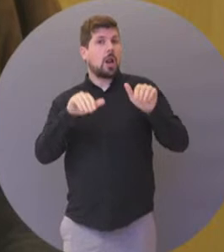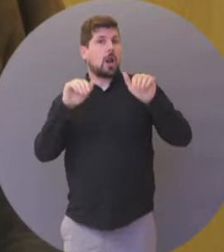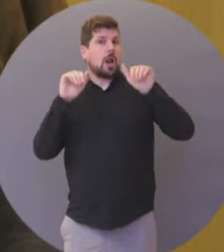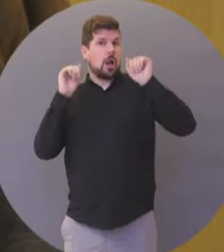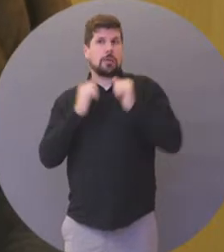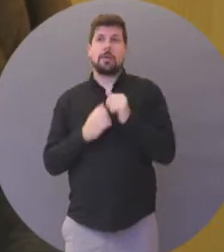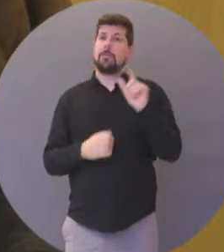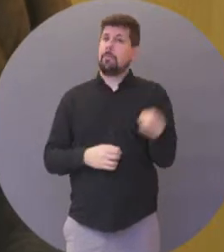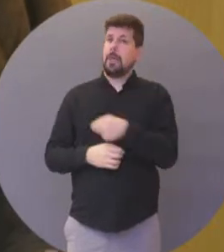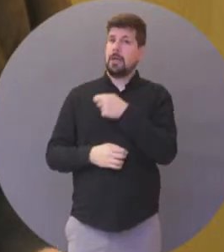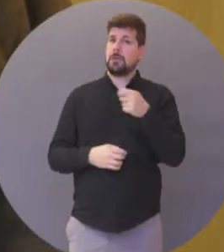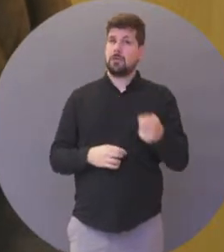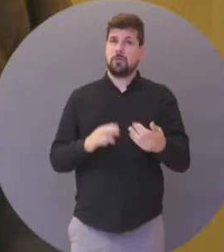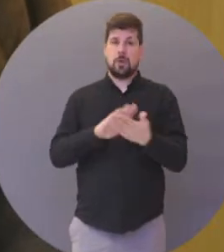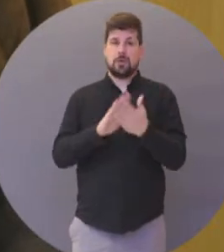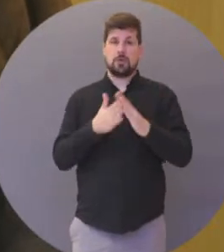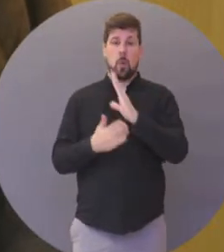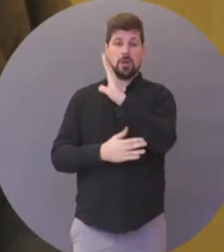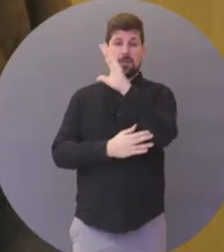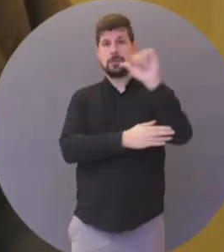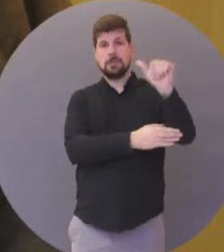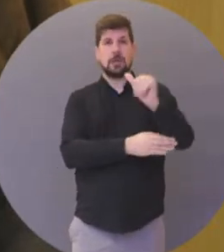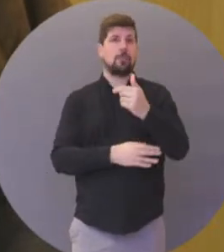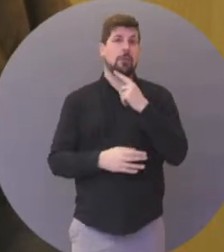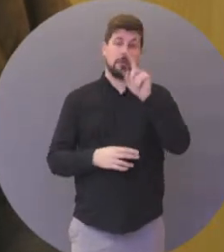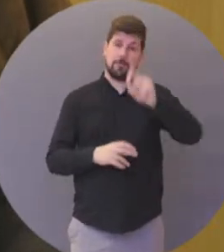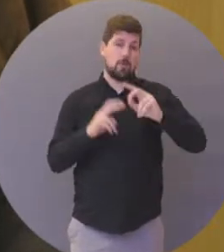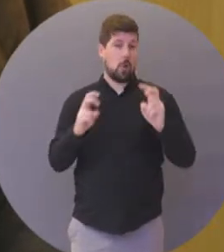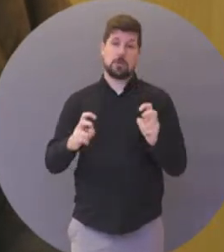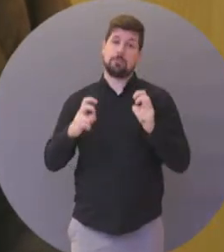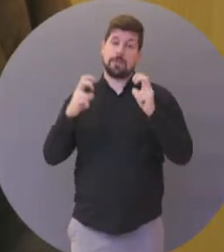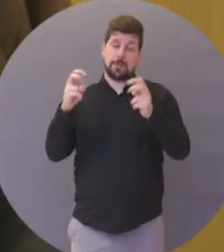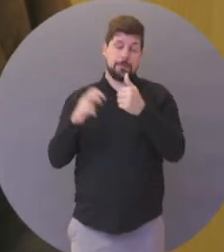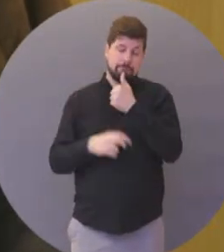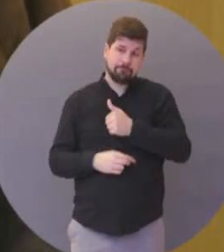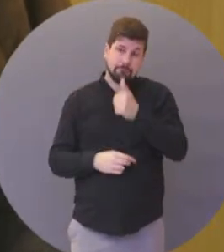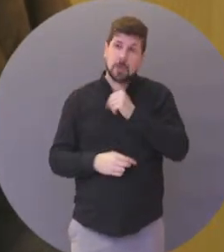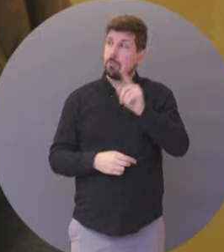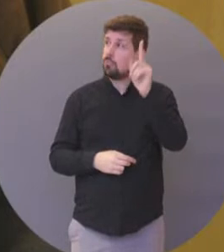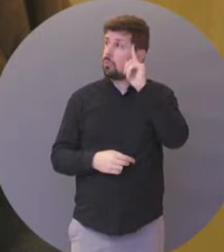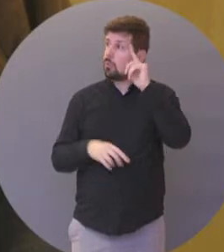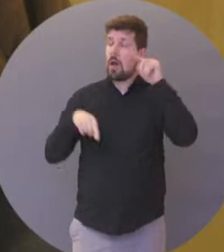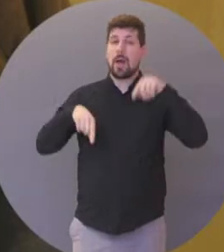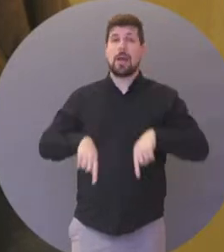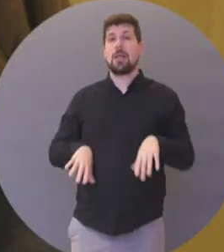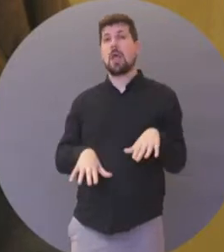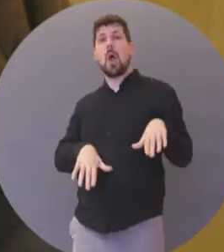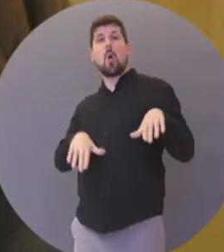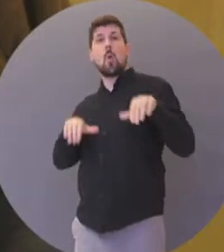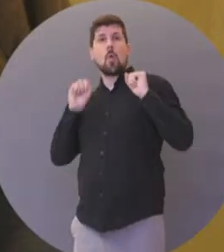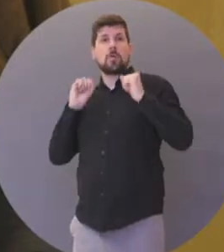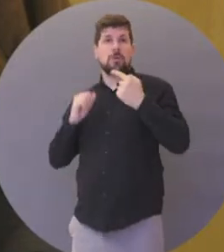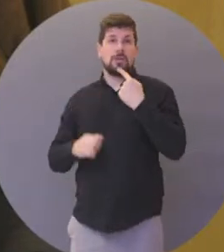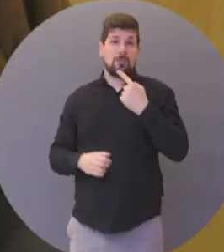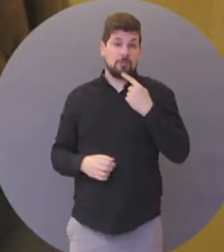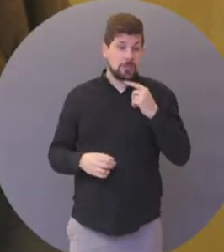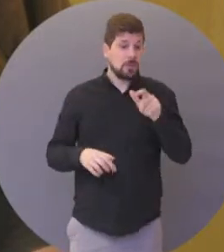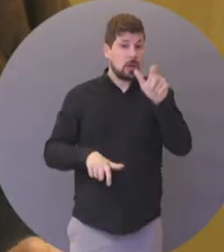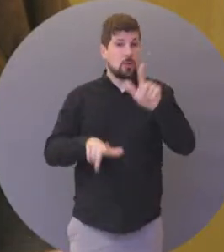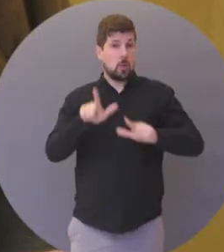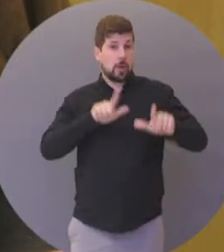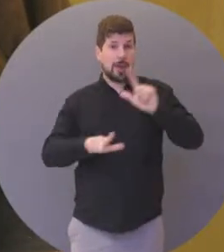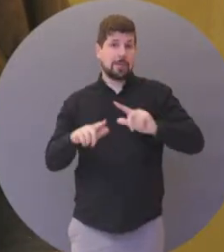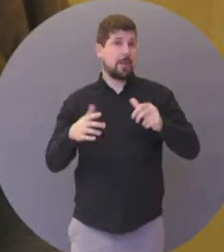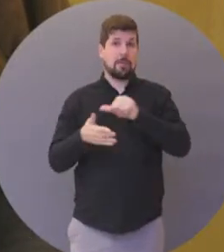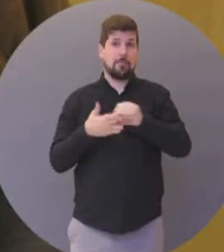d'administration à voter des augmentations insupportables les tasses des engages alors ces trois et demi d'augmentation pour les locataires qui sont